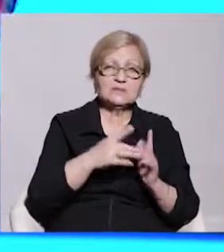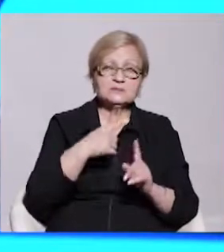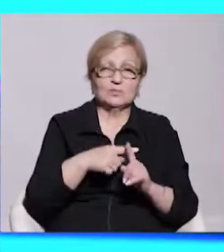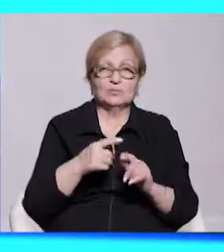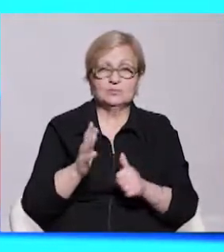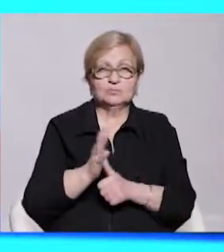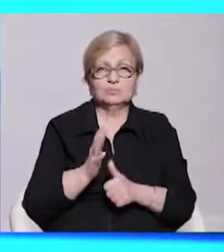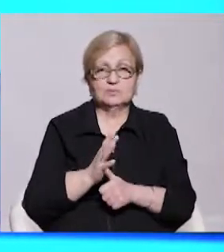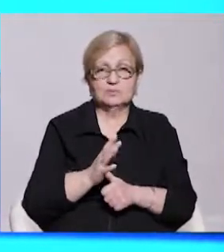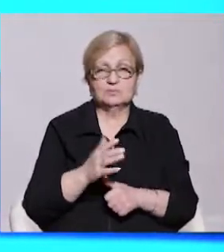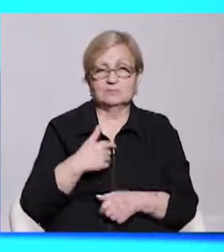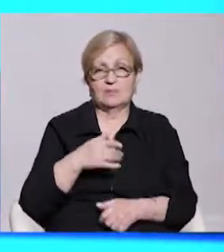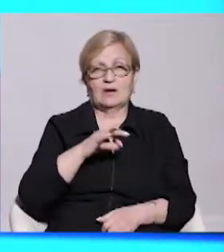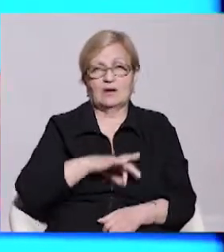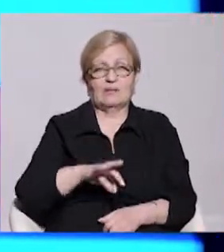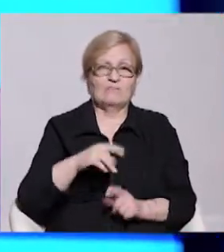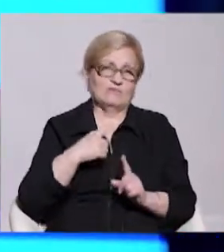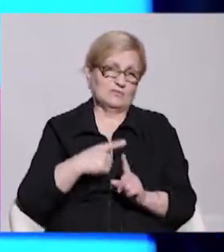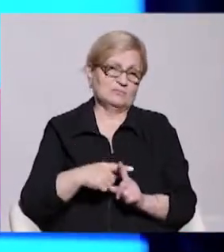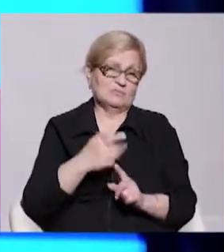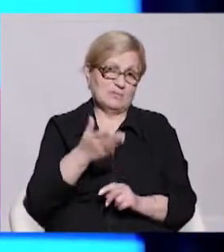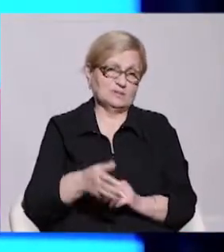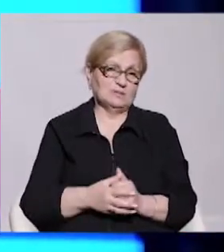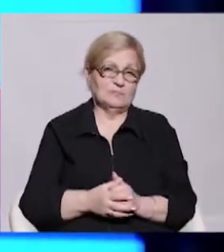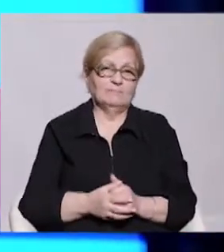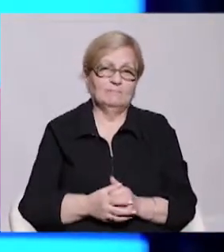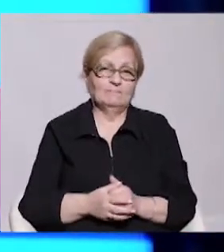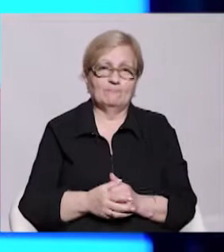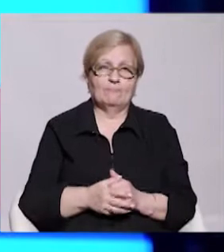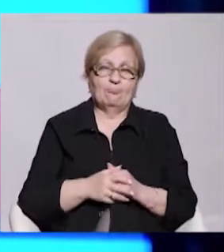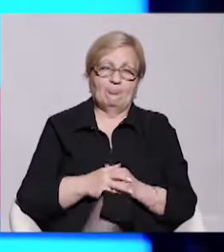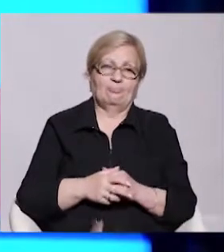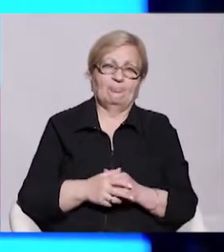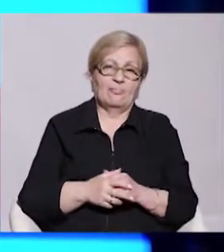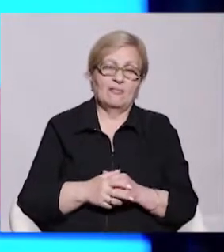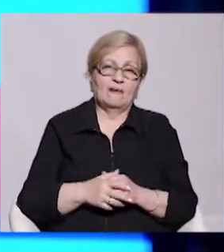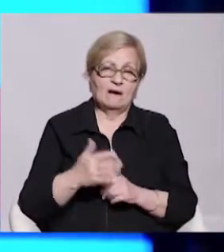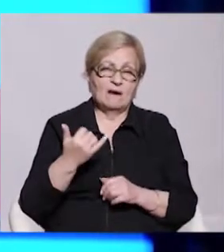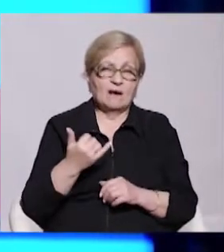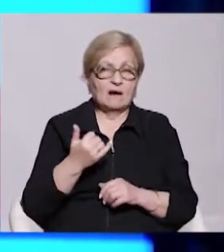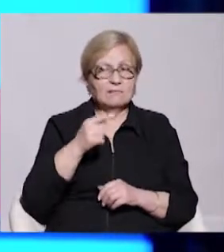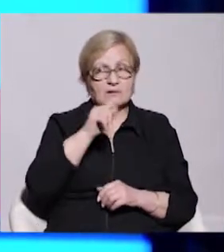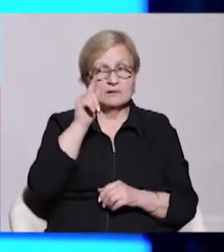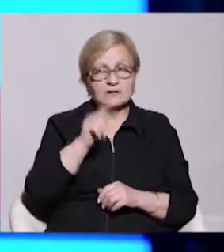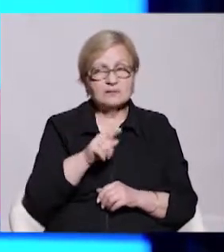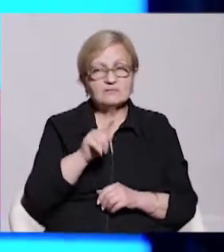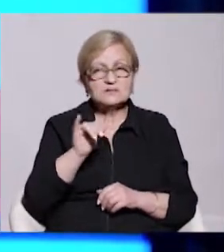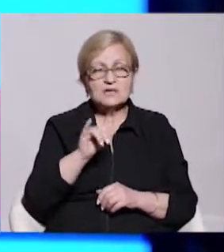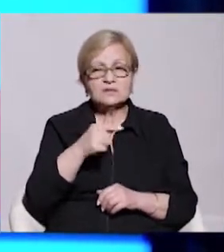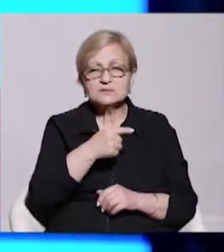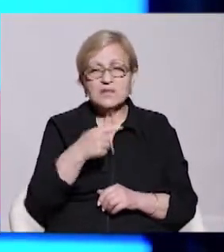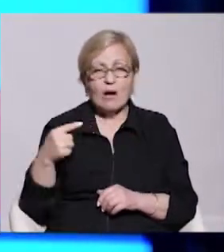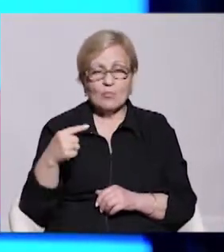6. ესე იგი, გამოვიყენე მიმატების ნიშანი. ახლა ისეთი კითხვები დავსვათ, სადაც გამოვიყენებ გამოკლების